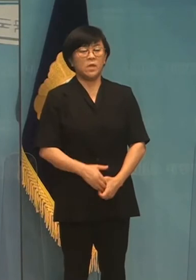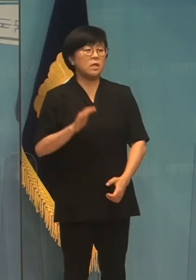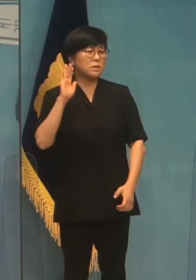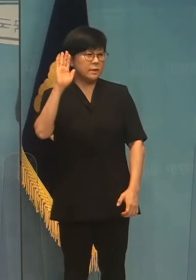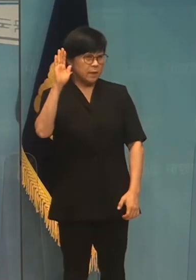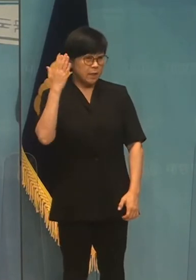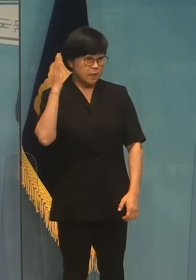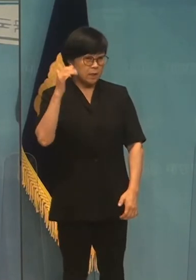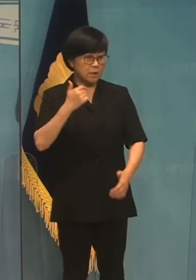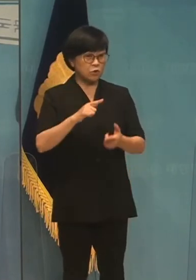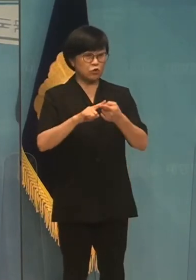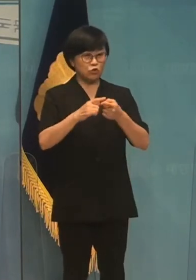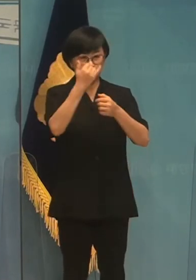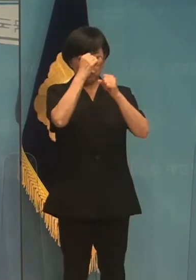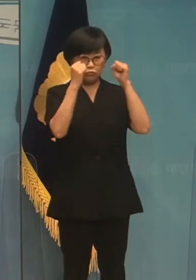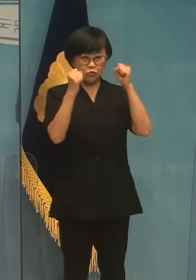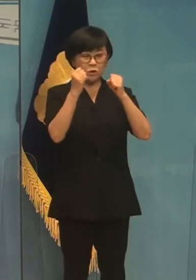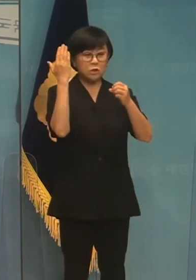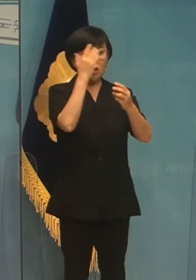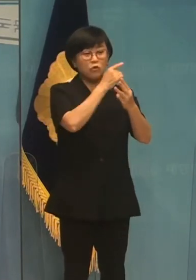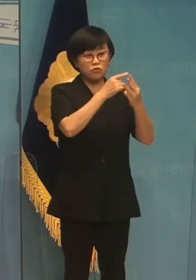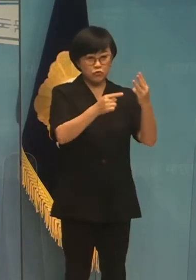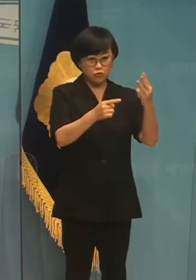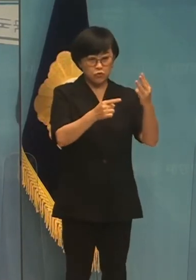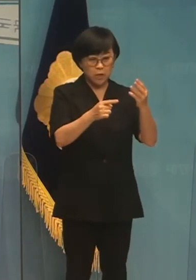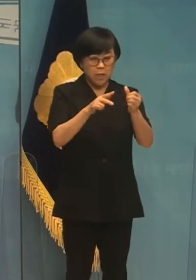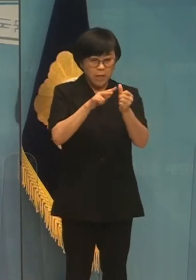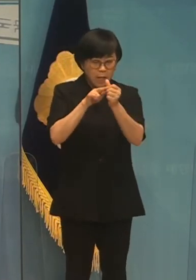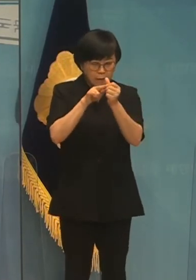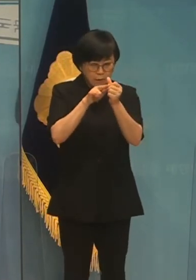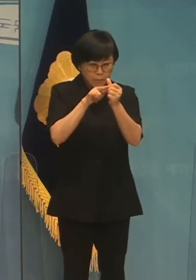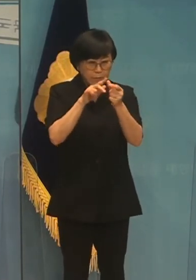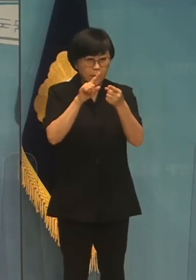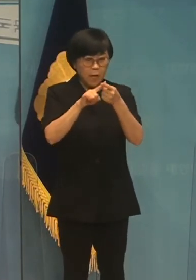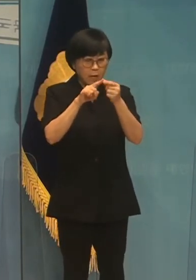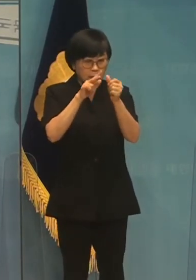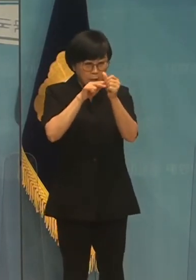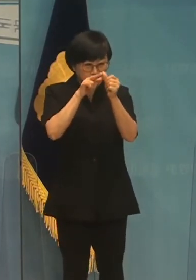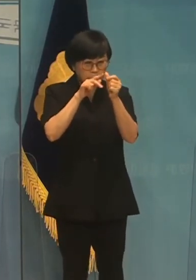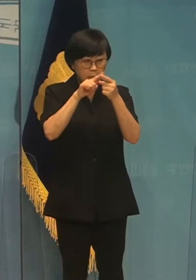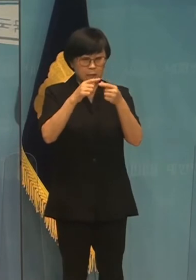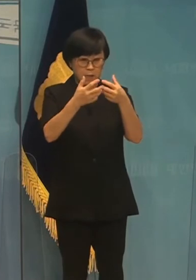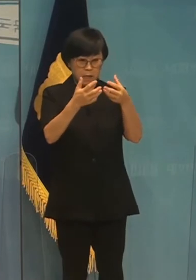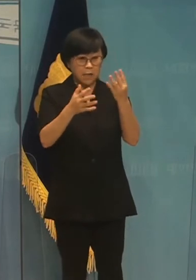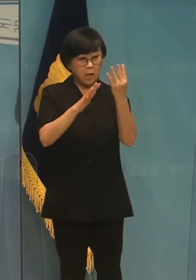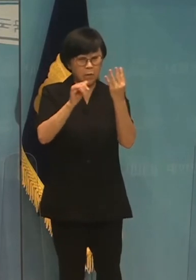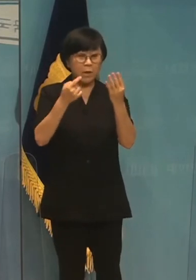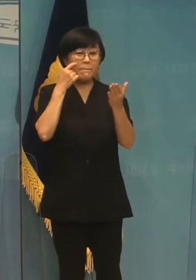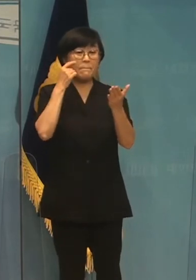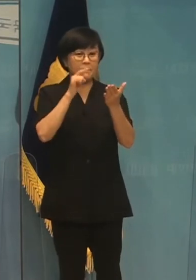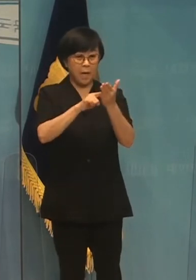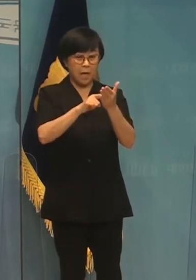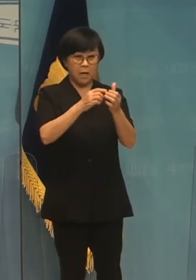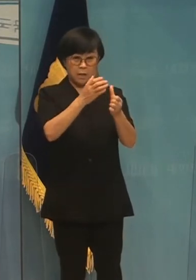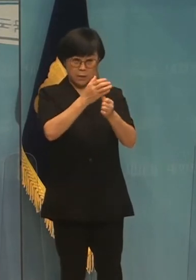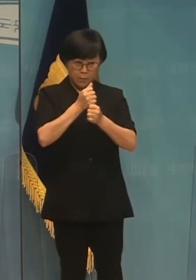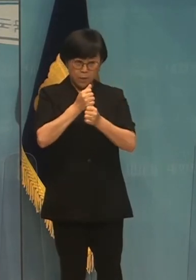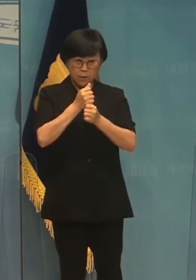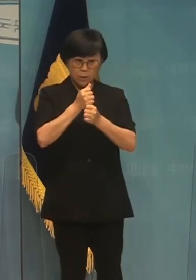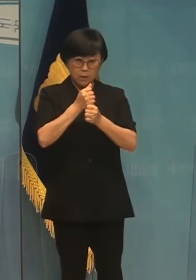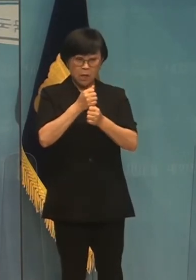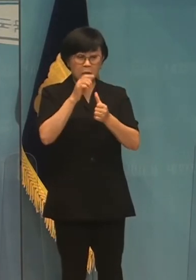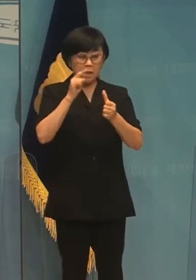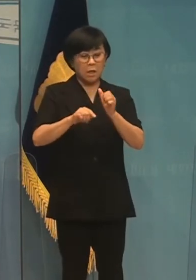최근 충북 청주에서 간첩단 4명이 검거되었습니다. 이들도